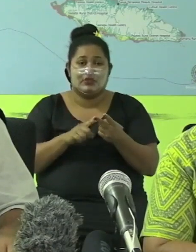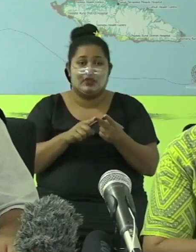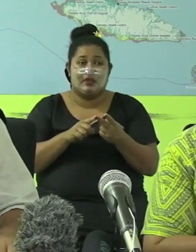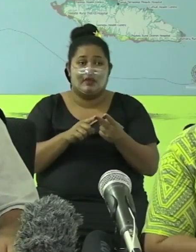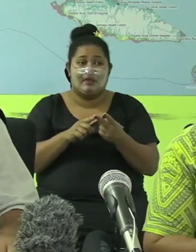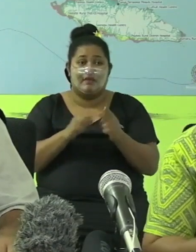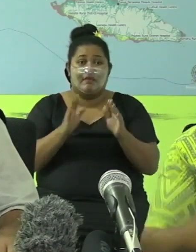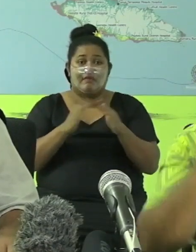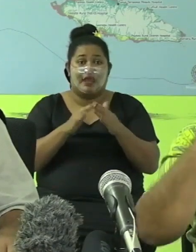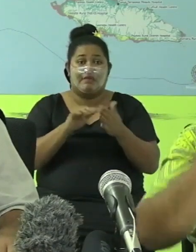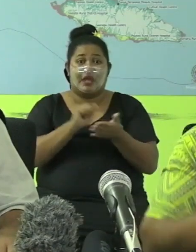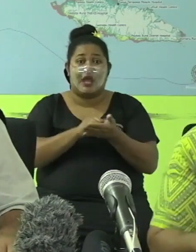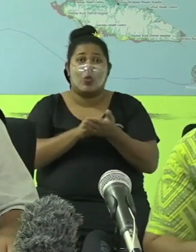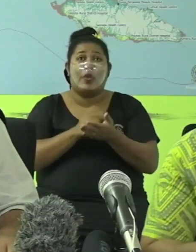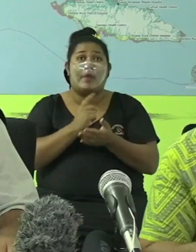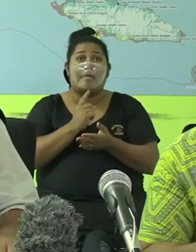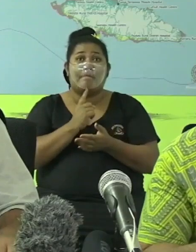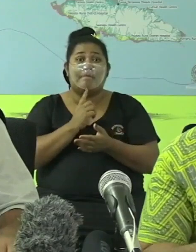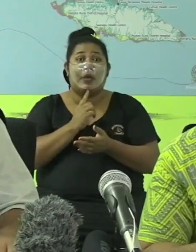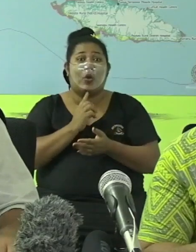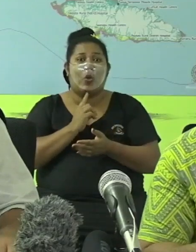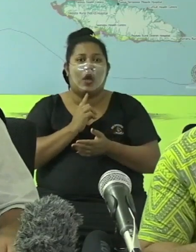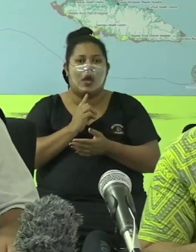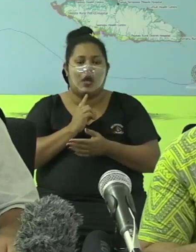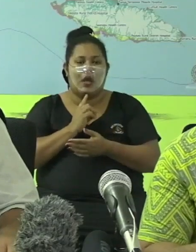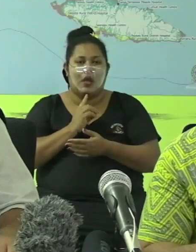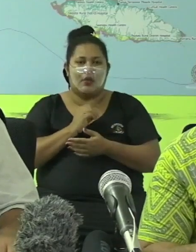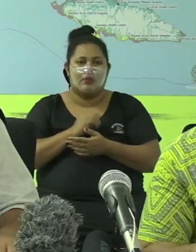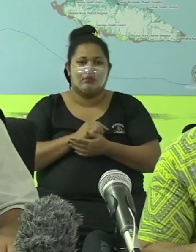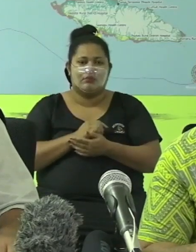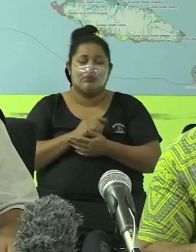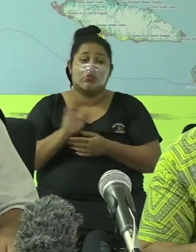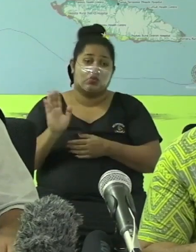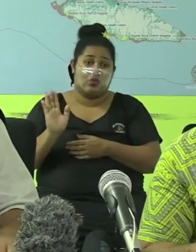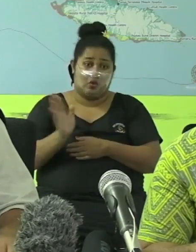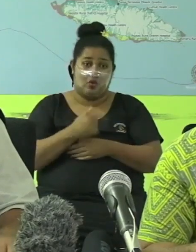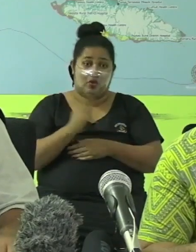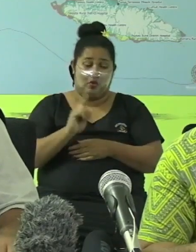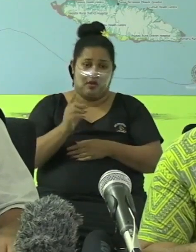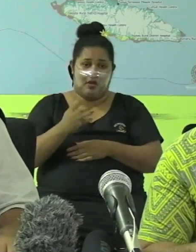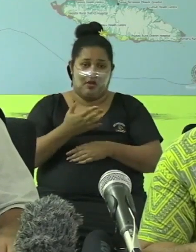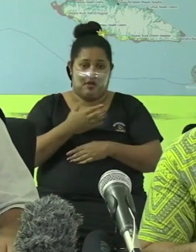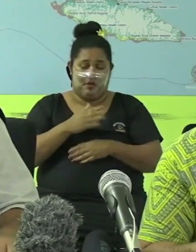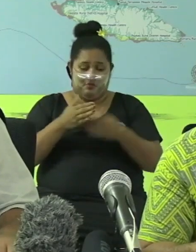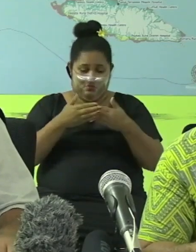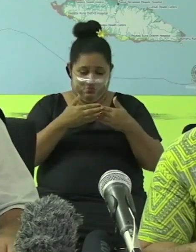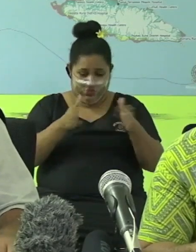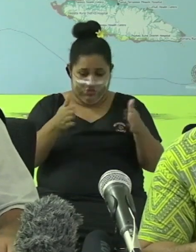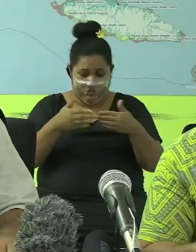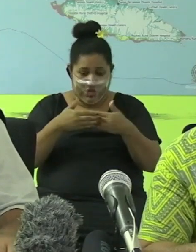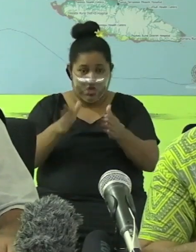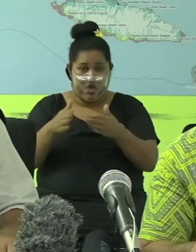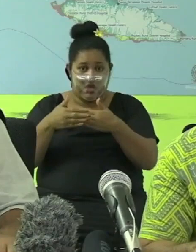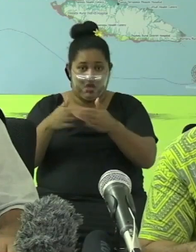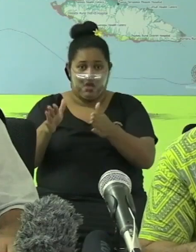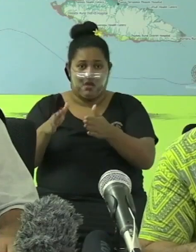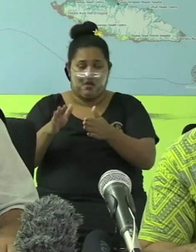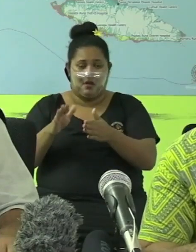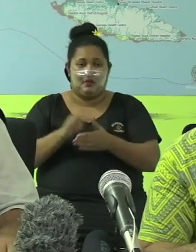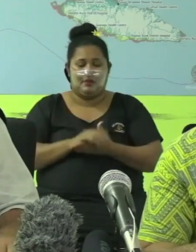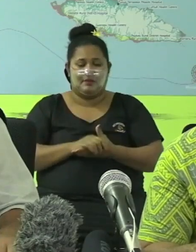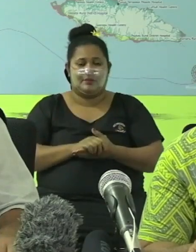ai ia moli cash power o maenga nana le ua tala ia inga